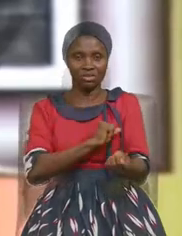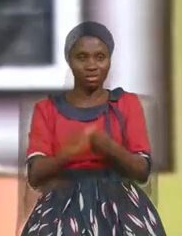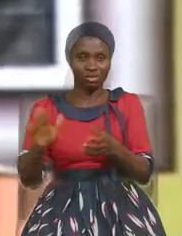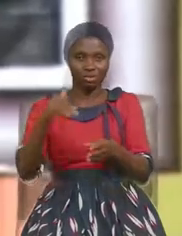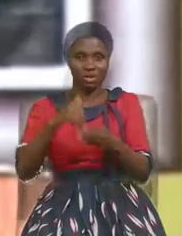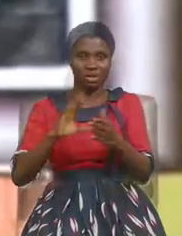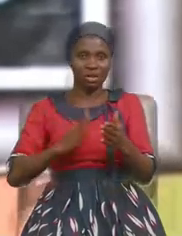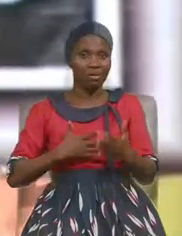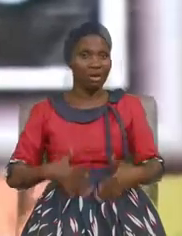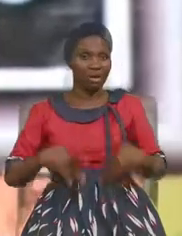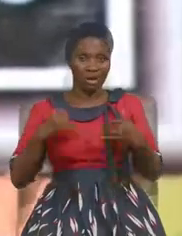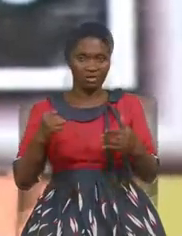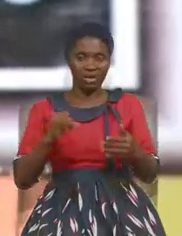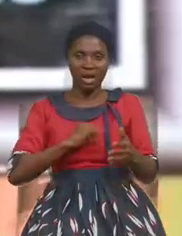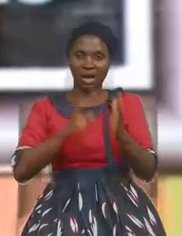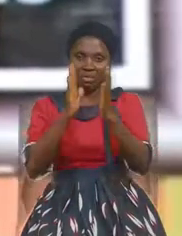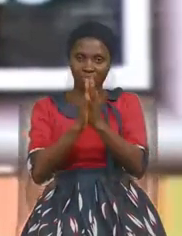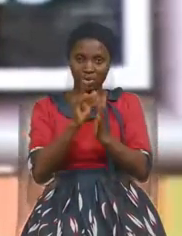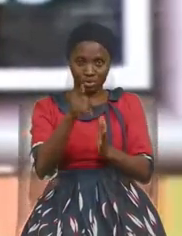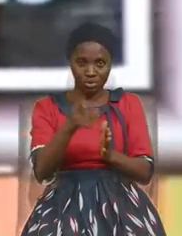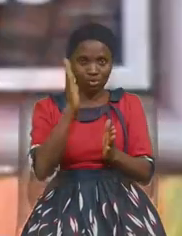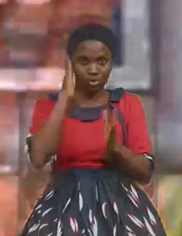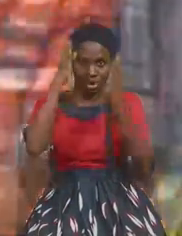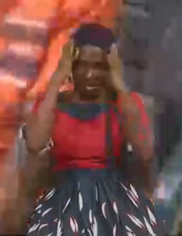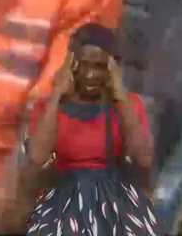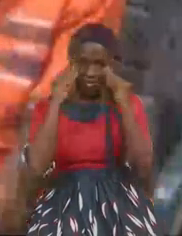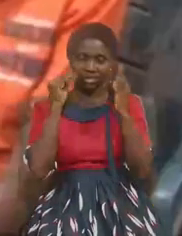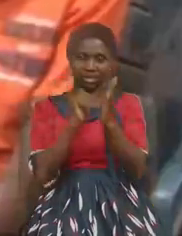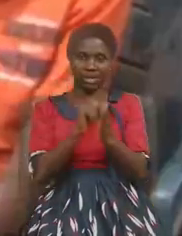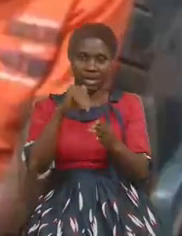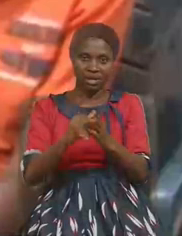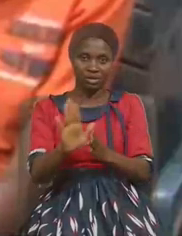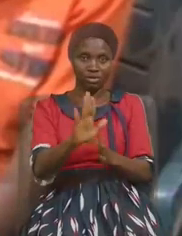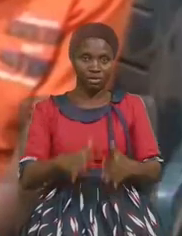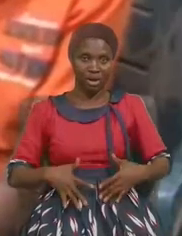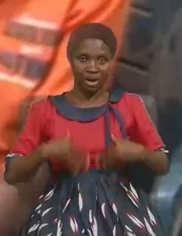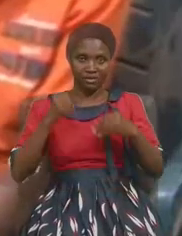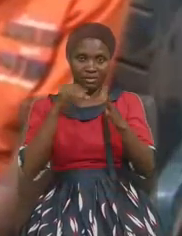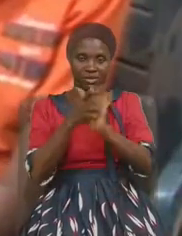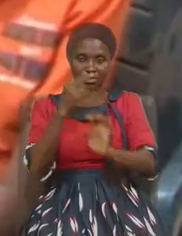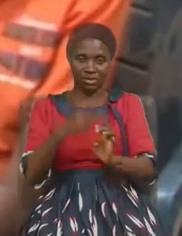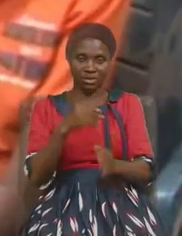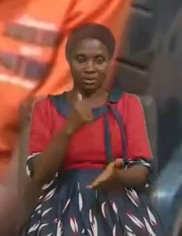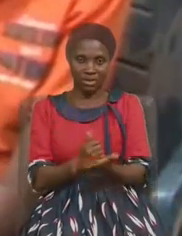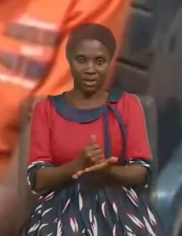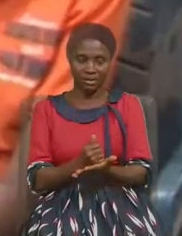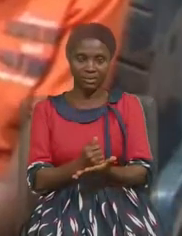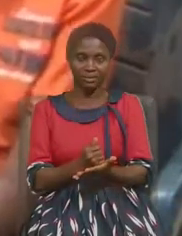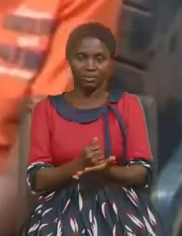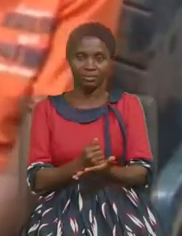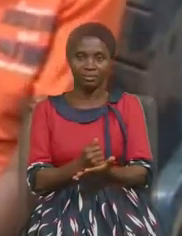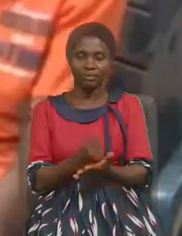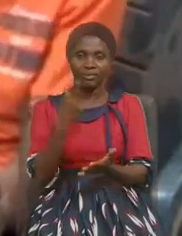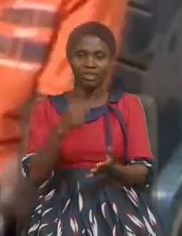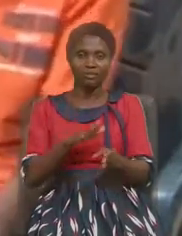vies. Je prie que tu l'expérimentes dans ta vie au nom de Jésus. La